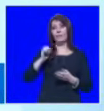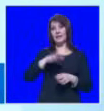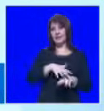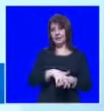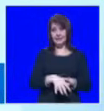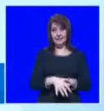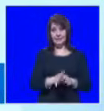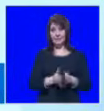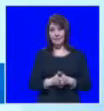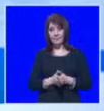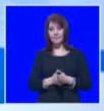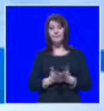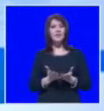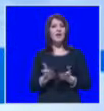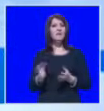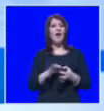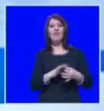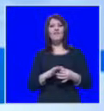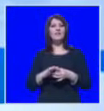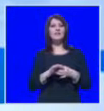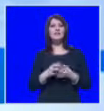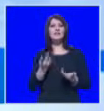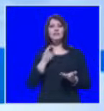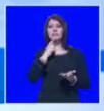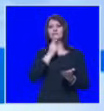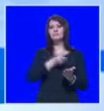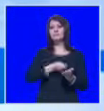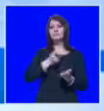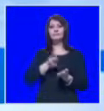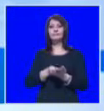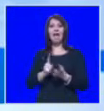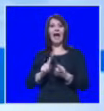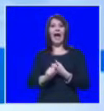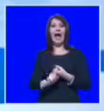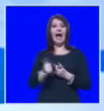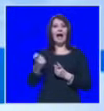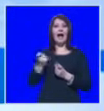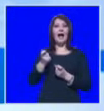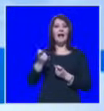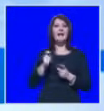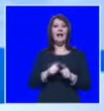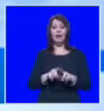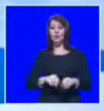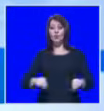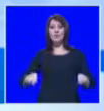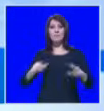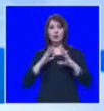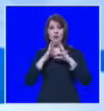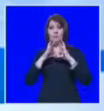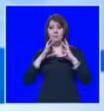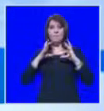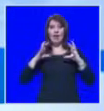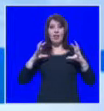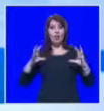централните банки. Обвързано много с даването на кредити е имотния балон. Някои казват, че той съществува и съвсем